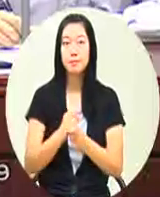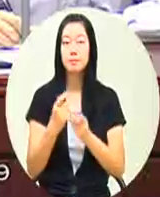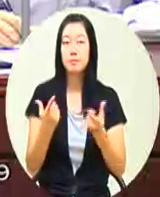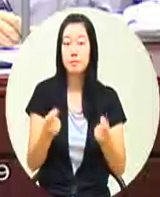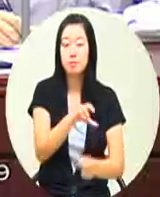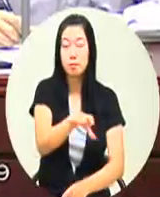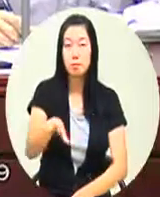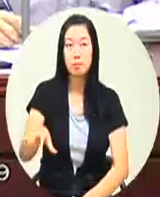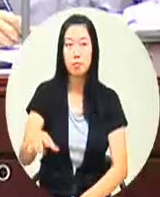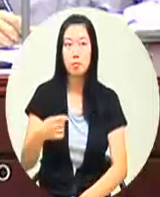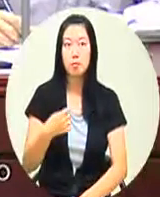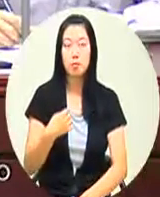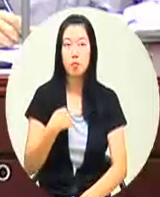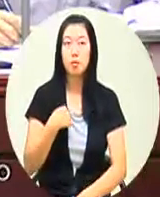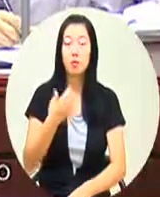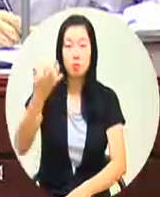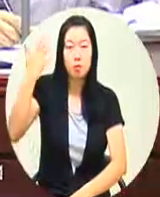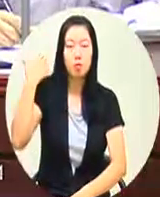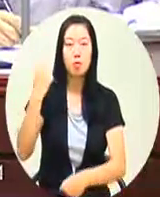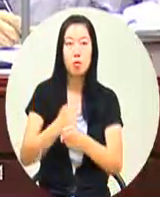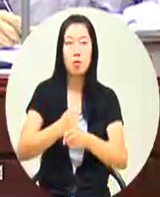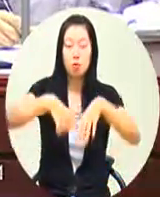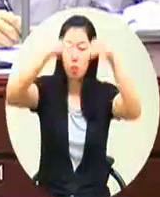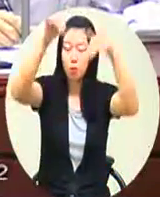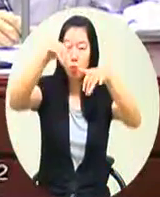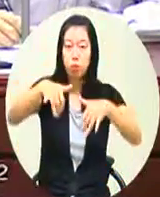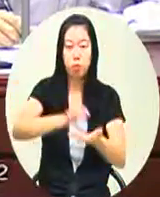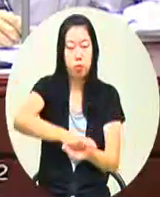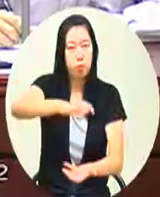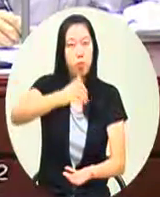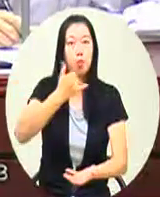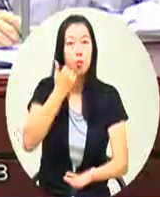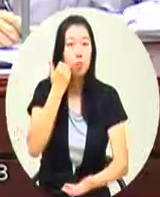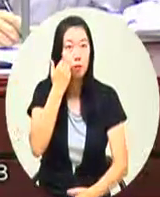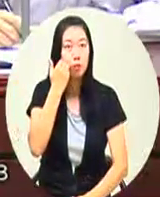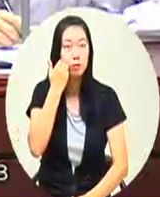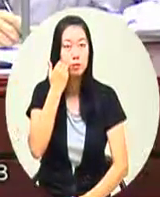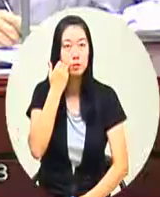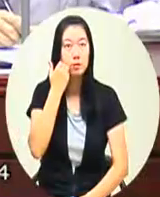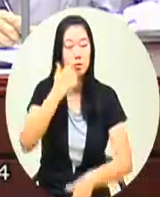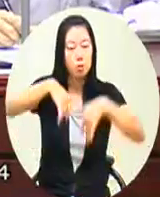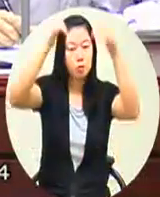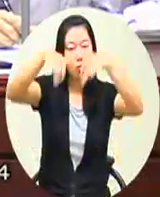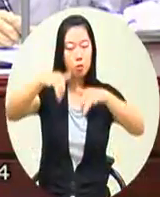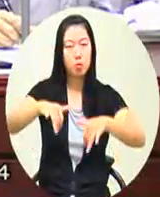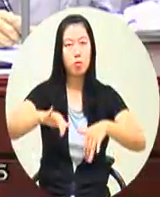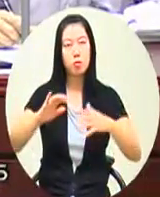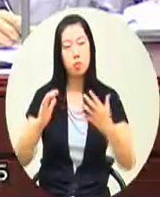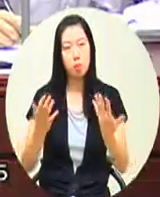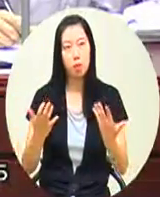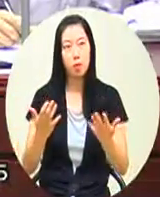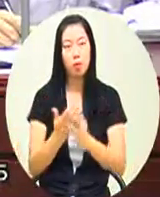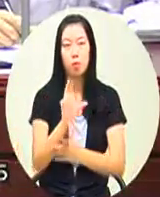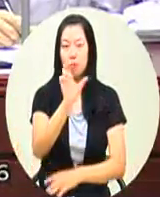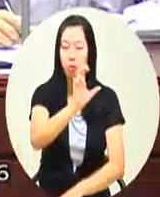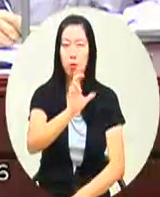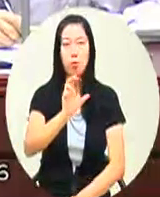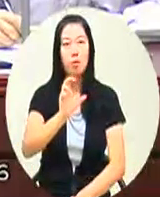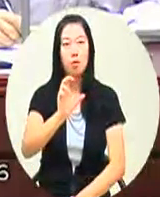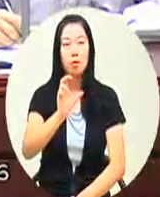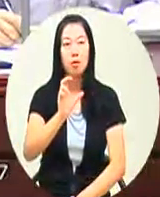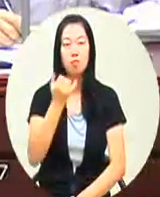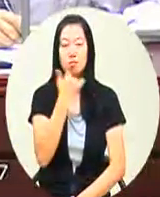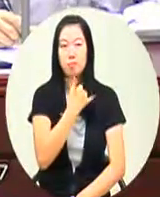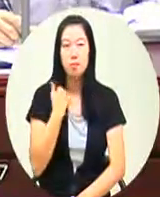是我们只能说过去在降雨量在这个区域如果也是一样下到大概七十左右它就会淹